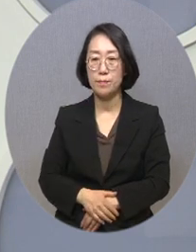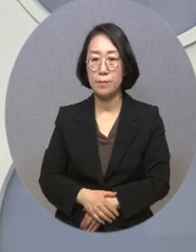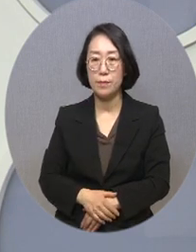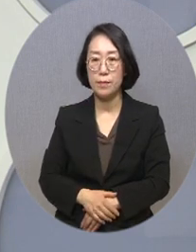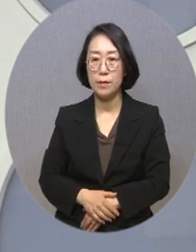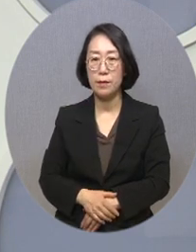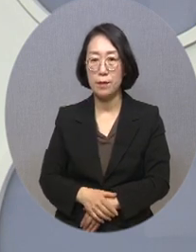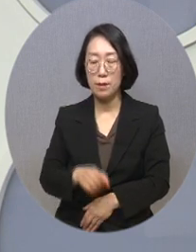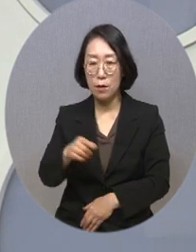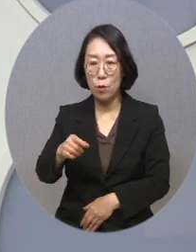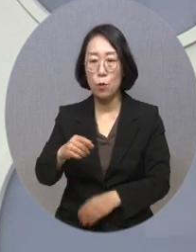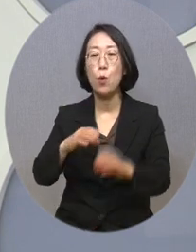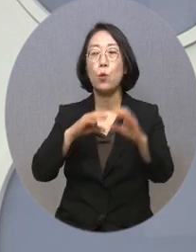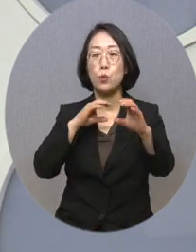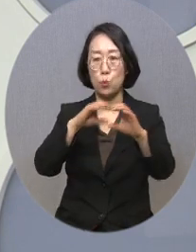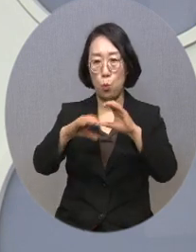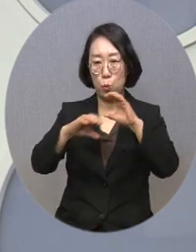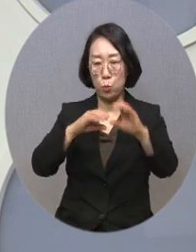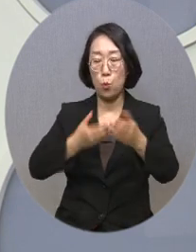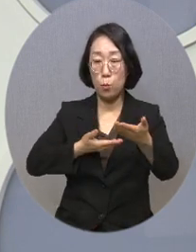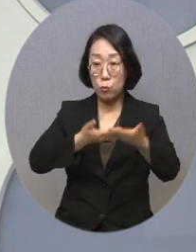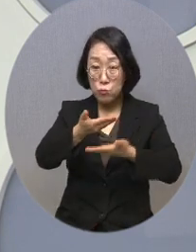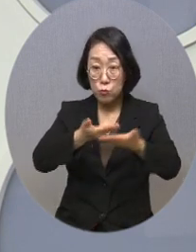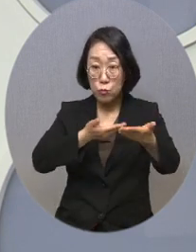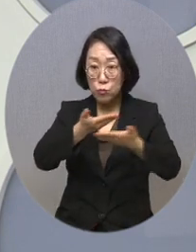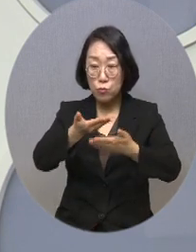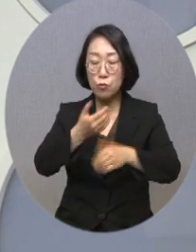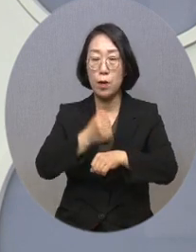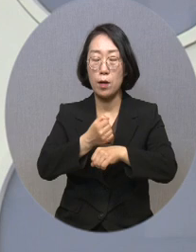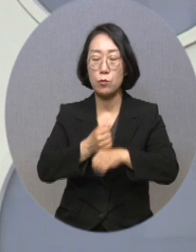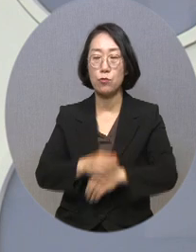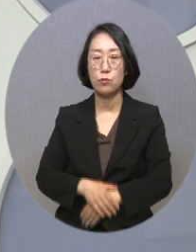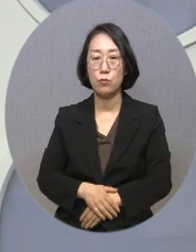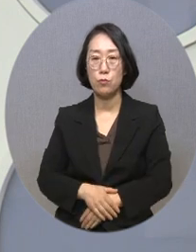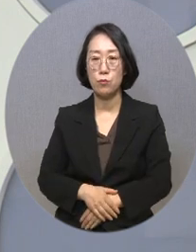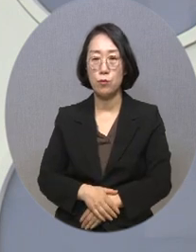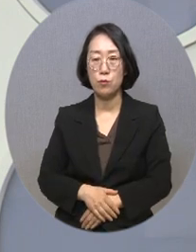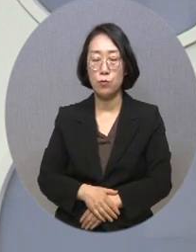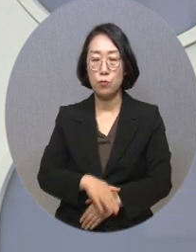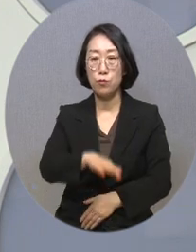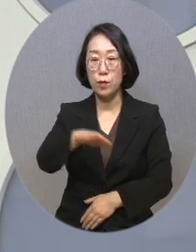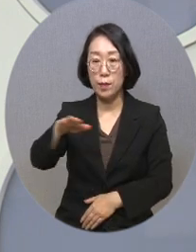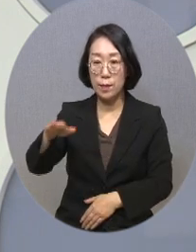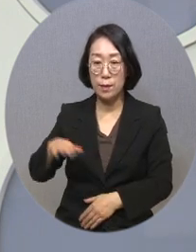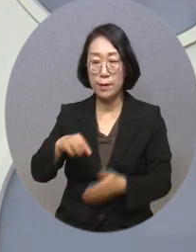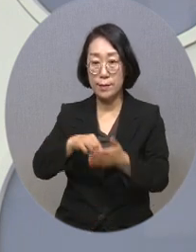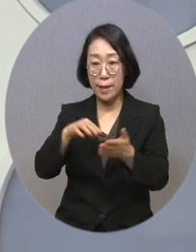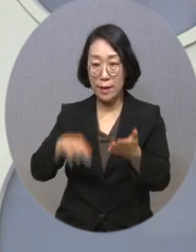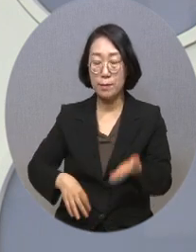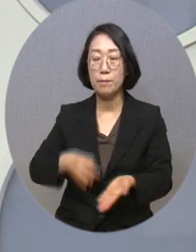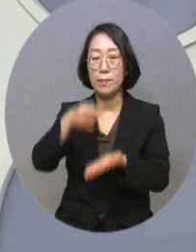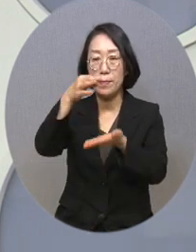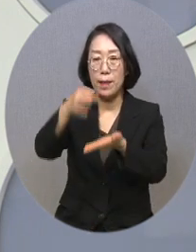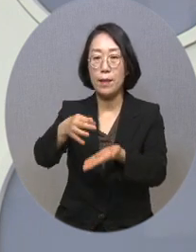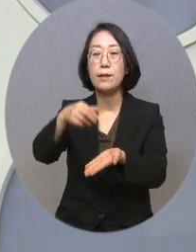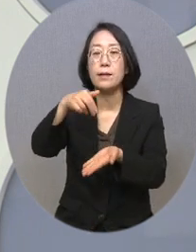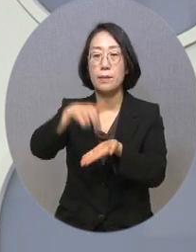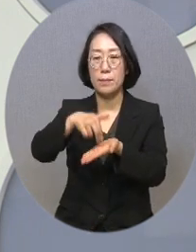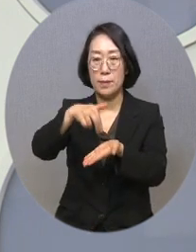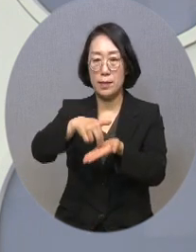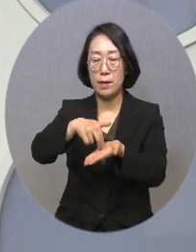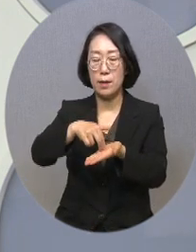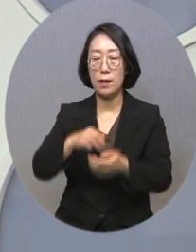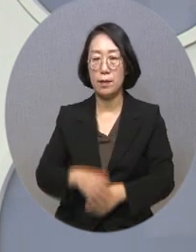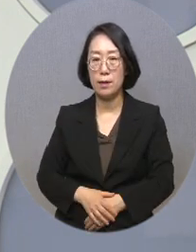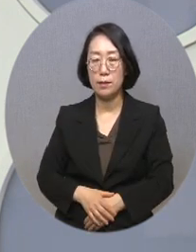같은 것으로 소통하고 그래 하면서 오로지 우리 한국 세무사에는 납세자들이